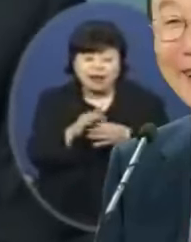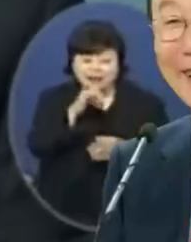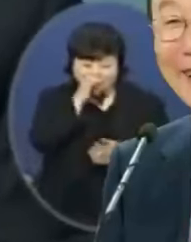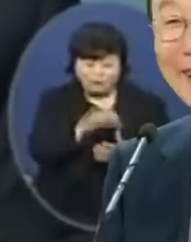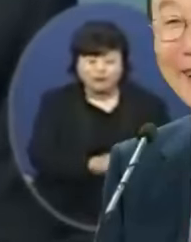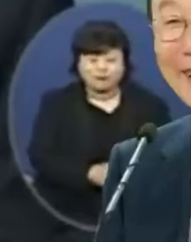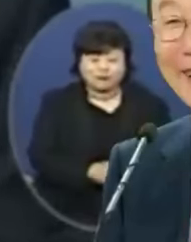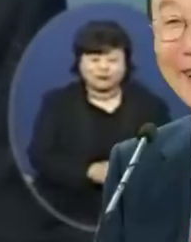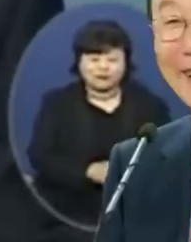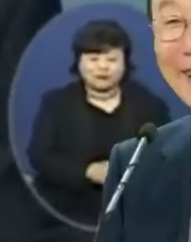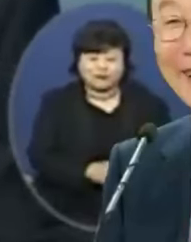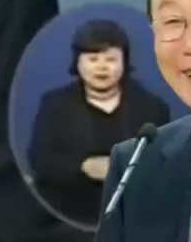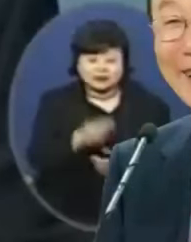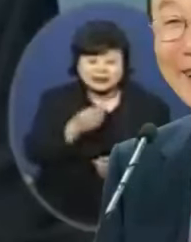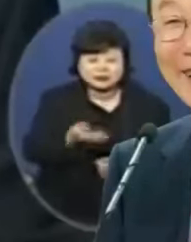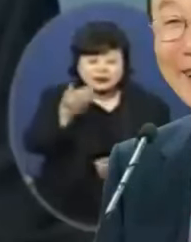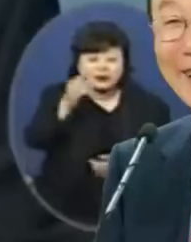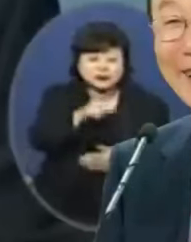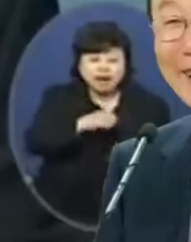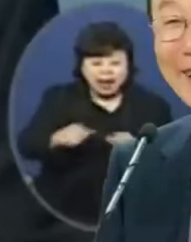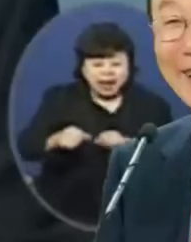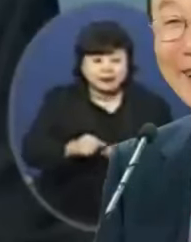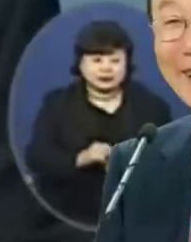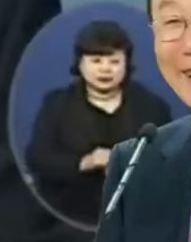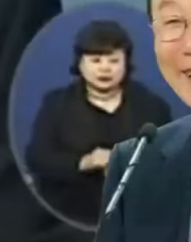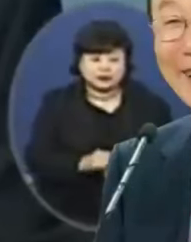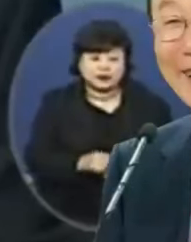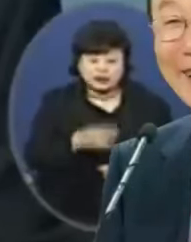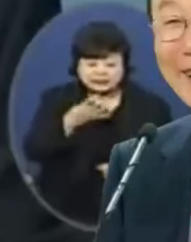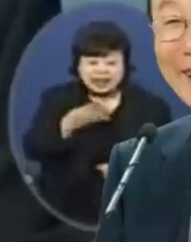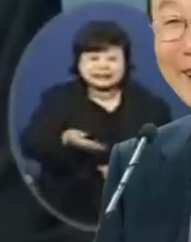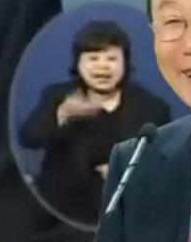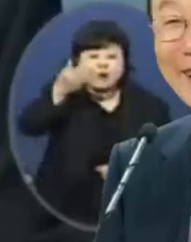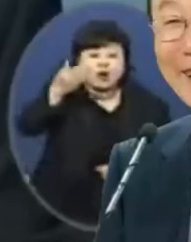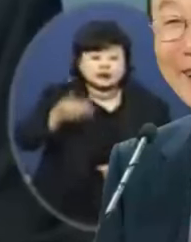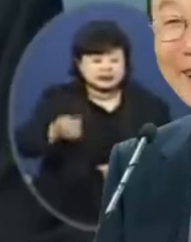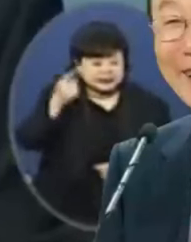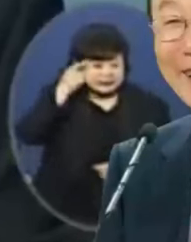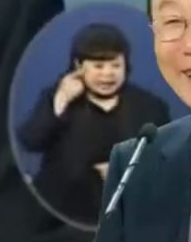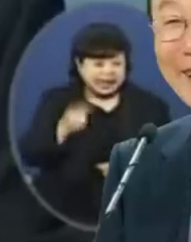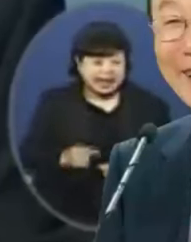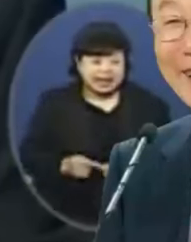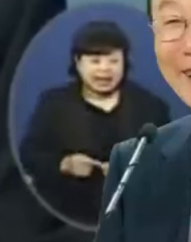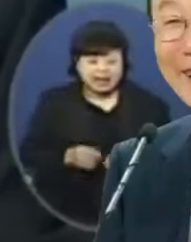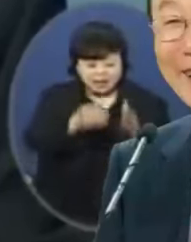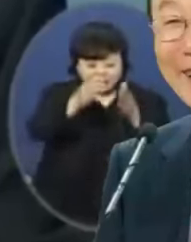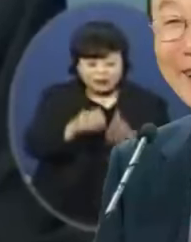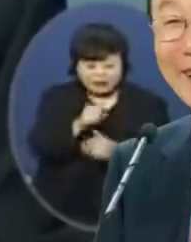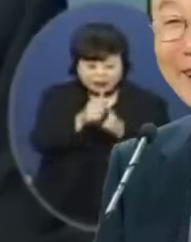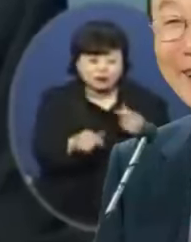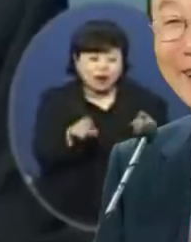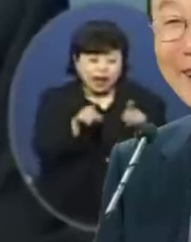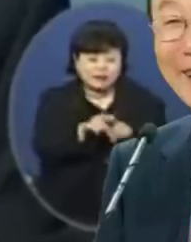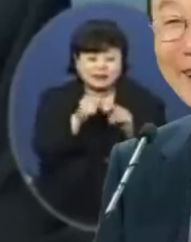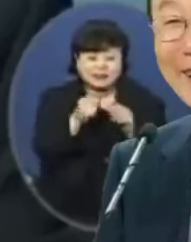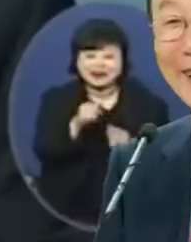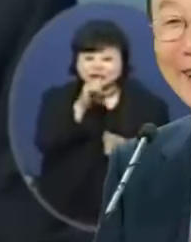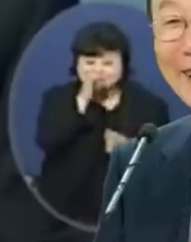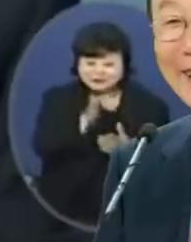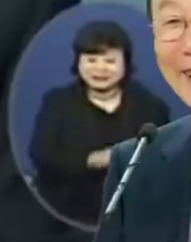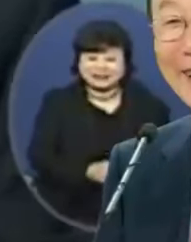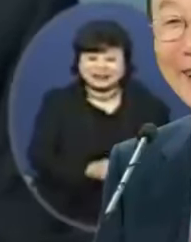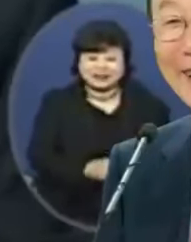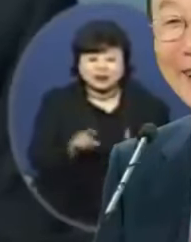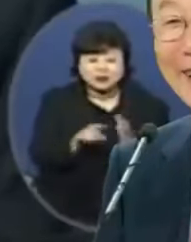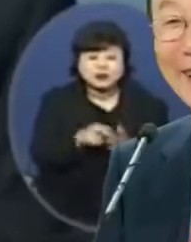살고 3차원의 속에서 행하면서도 4차원의 영적인 생각 세계에 통해서 하나님과 함께 사는 것입니다.